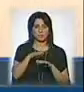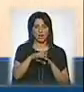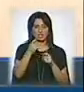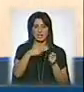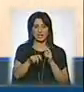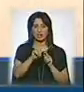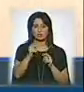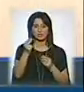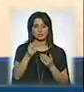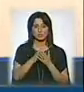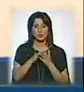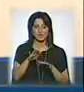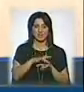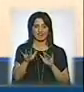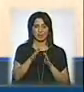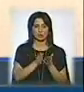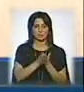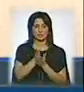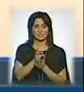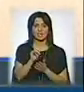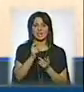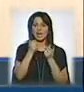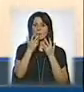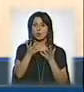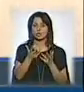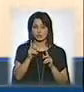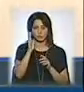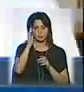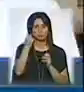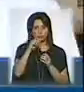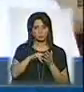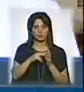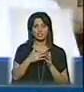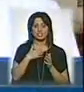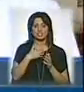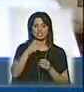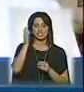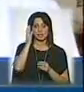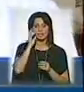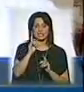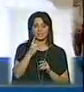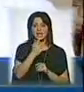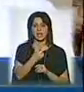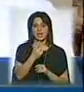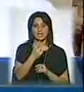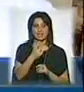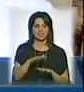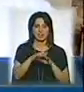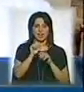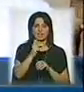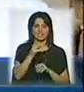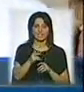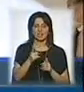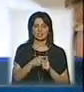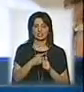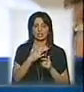ca și bilucul, s-a ușurat, s-a conocut, mi-am zis, s-a twist. Dar am udenit mi acția, e greu, mi-am gândit, ce mi-am zis, ne biti acția, dar nu